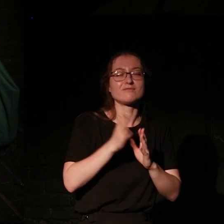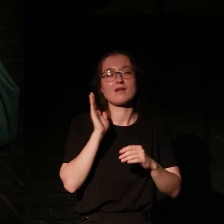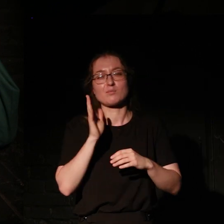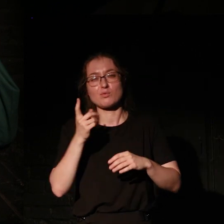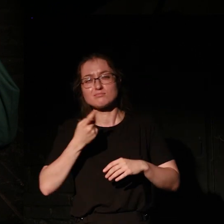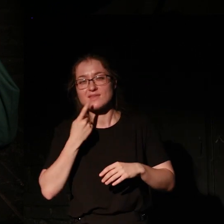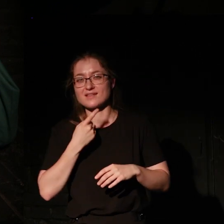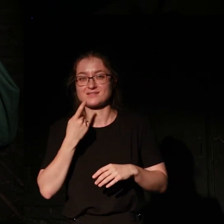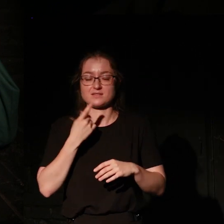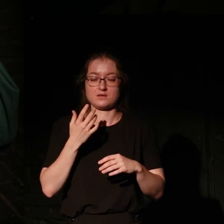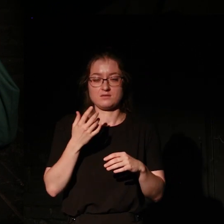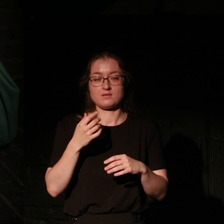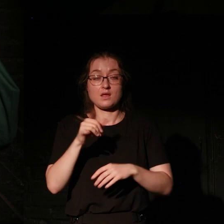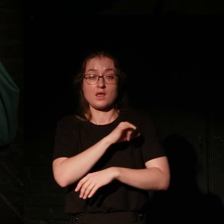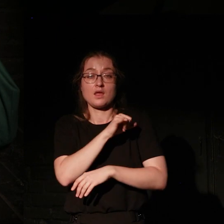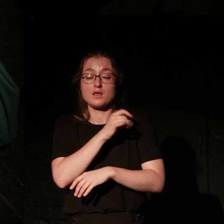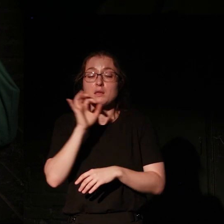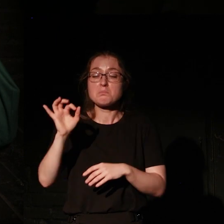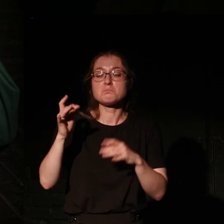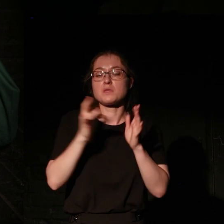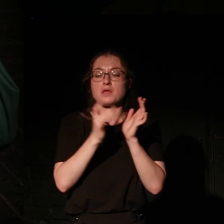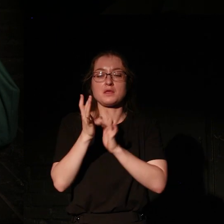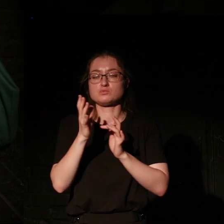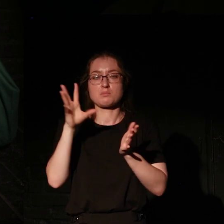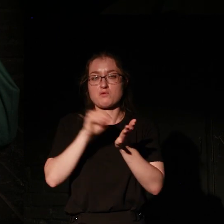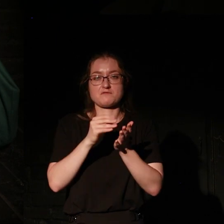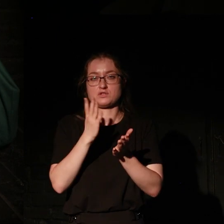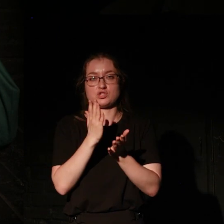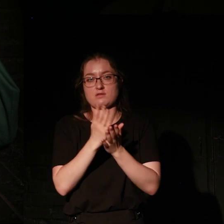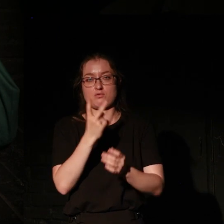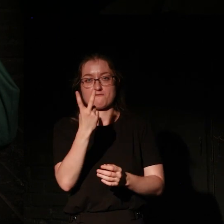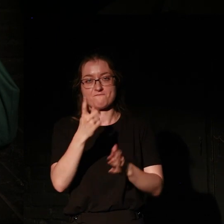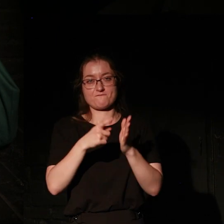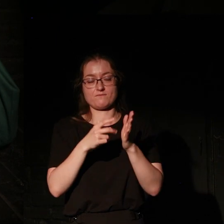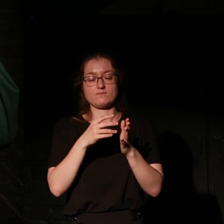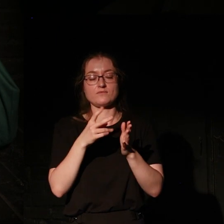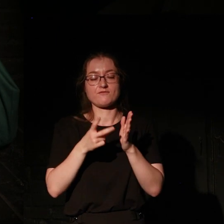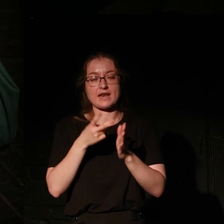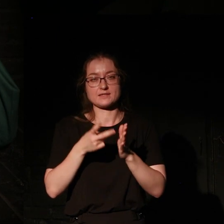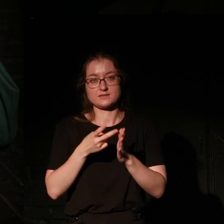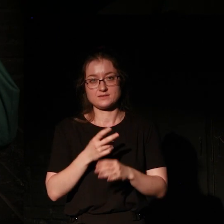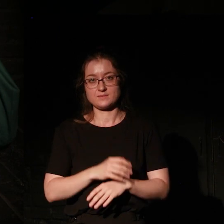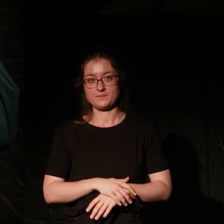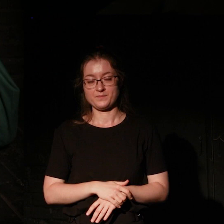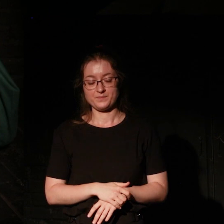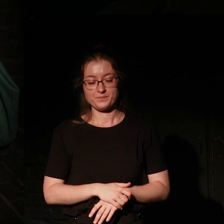tylko imię Jezus powtarza, więc nawet nie można powiedzieć, czy jest to taki list jakiś